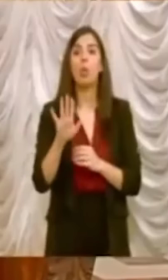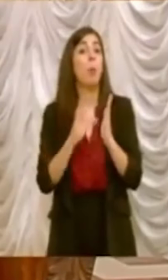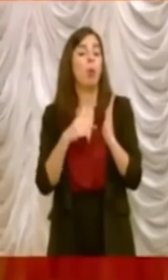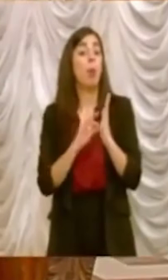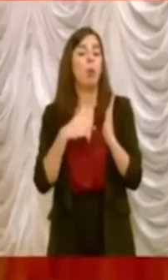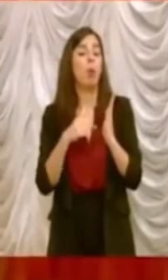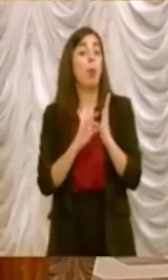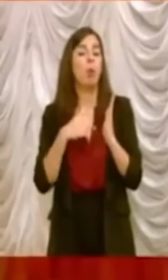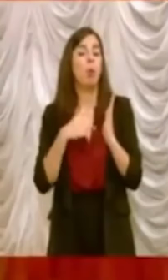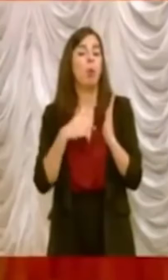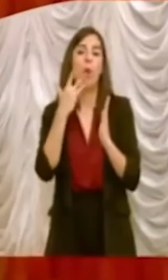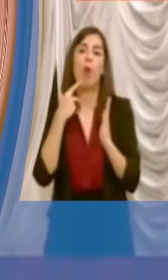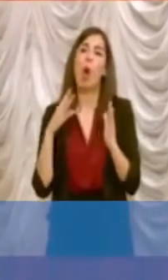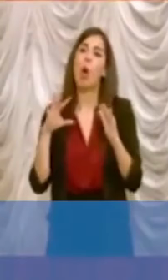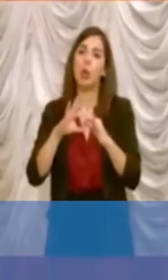Presidente, che